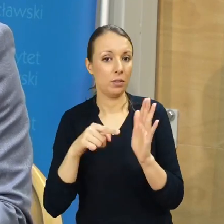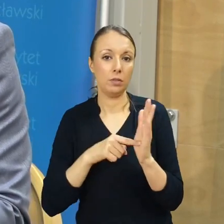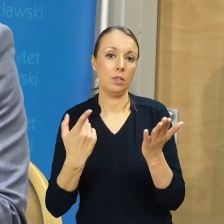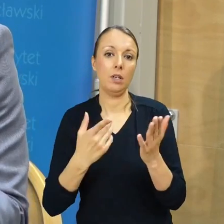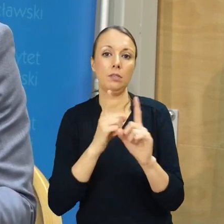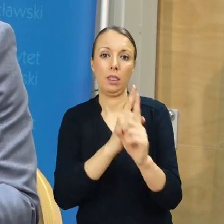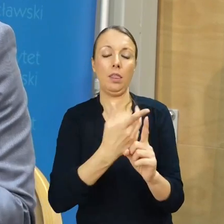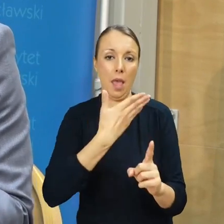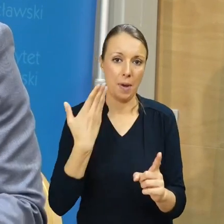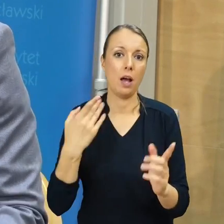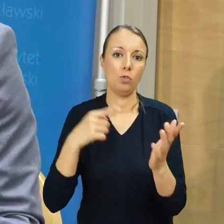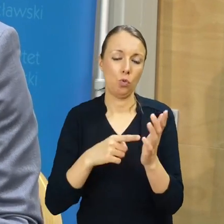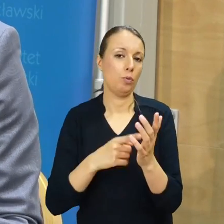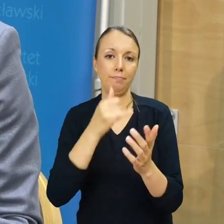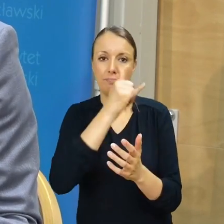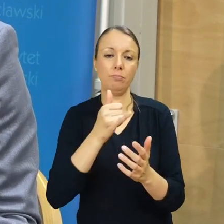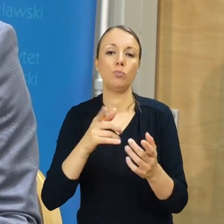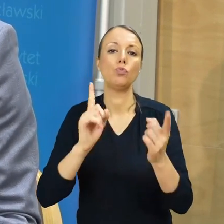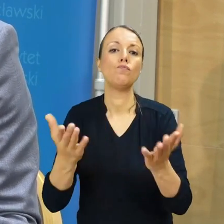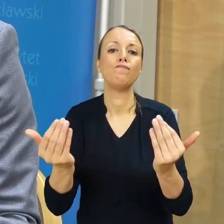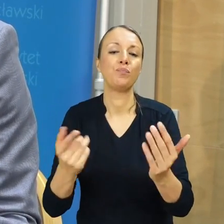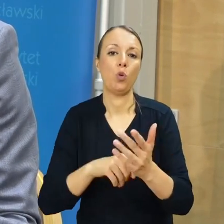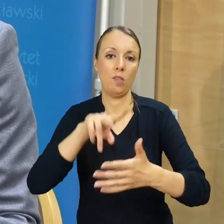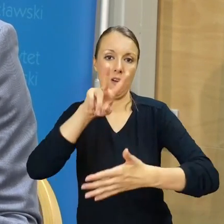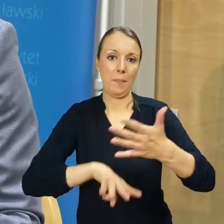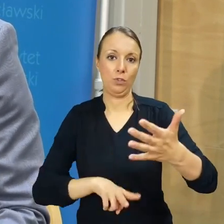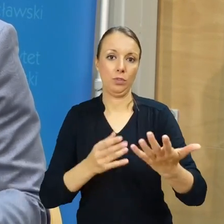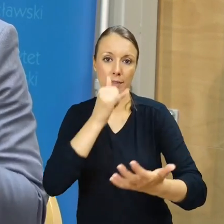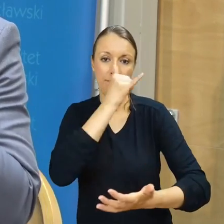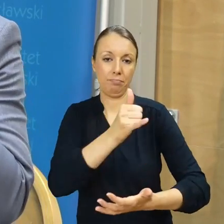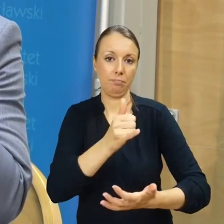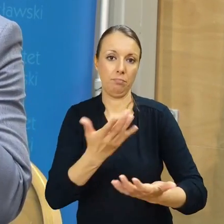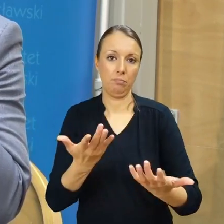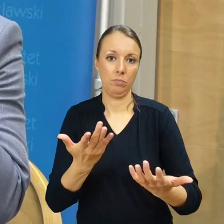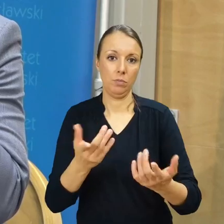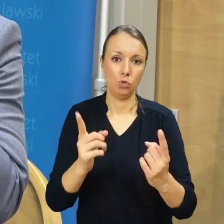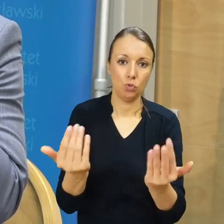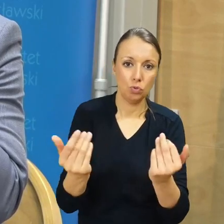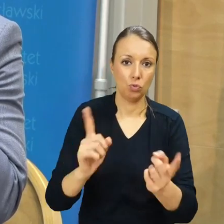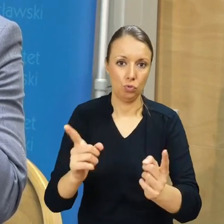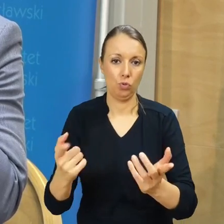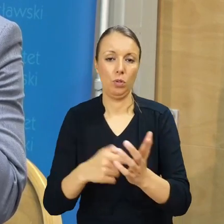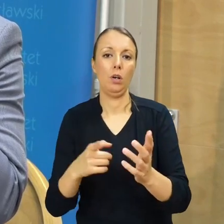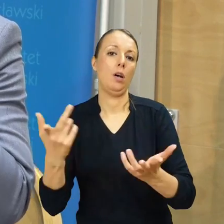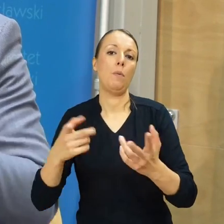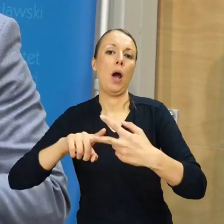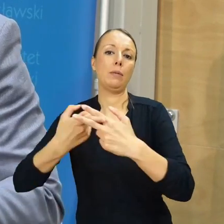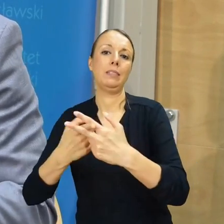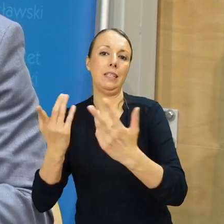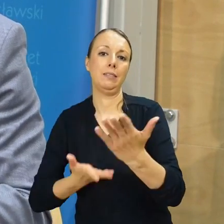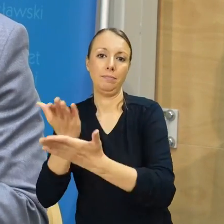mówić. 2 miesiące ponaglenia nie możemy złożyć na drodze administracyjnej. Ale pojawia się pytanie po ostatnich uchwałach